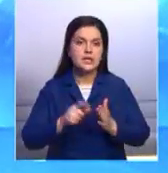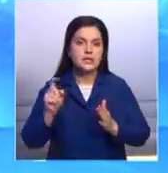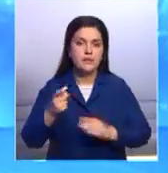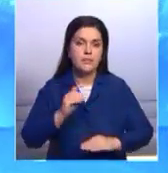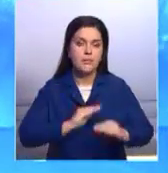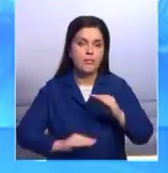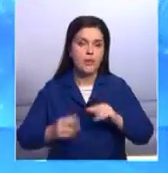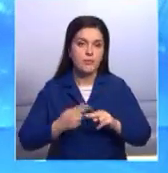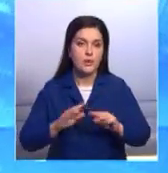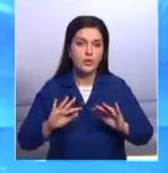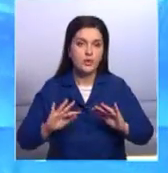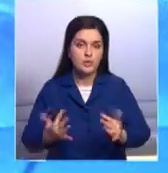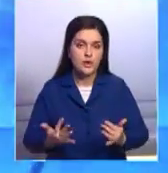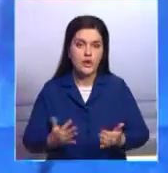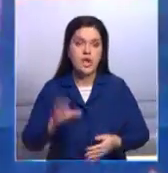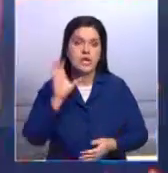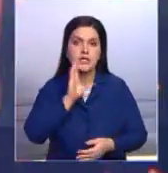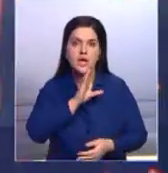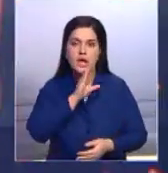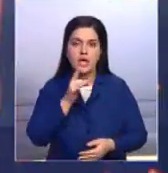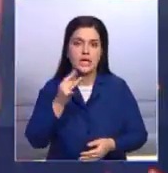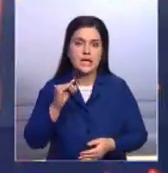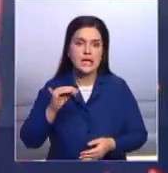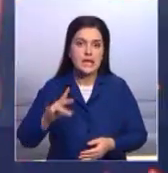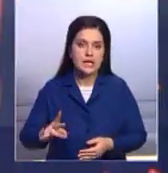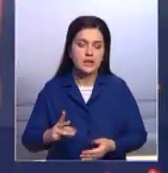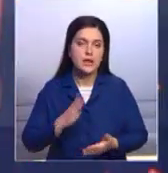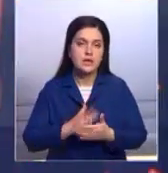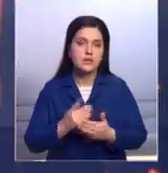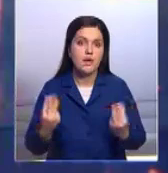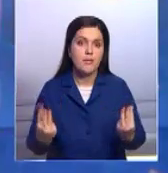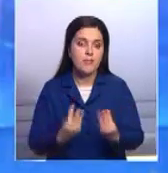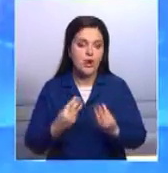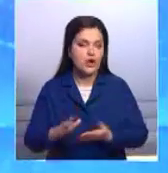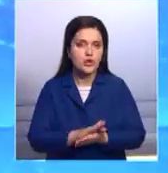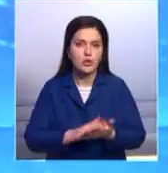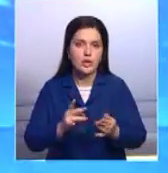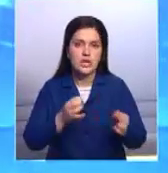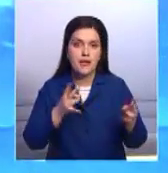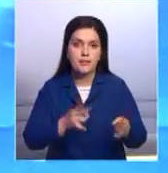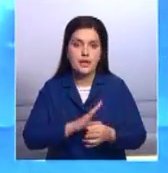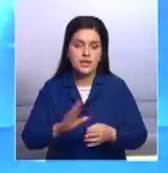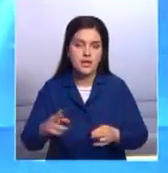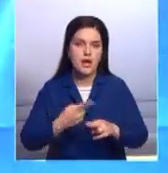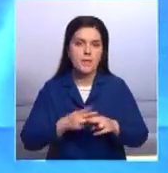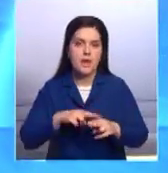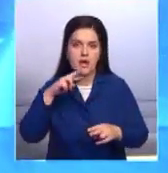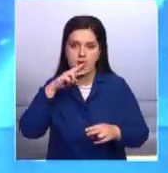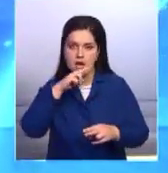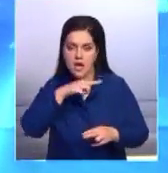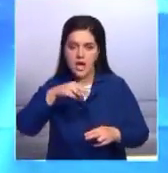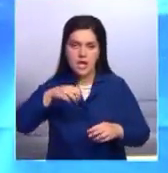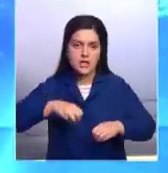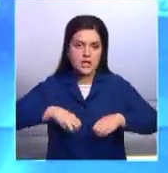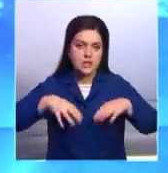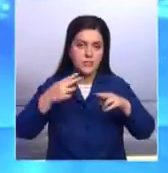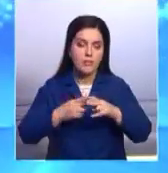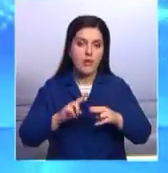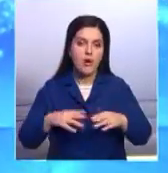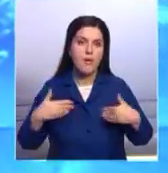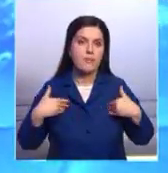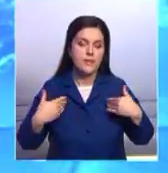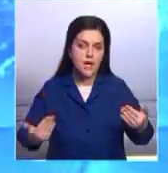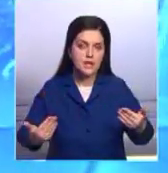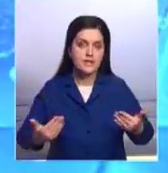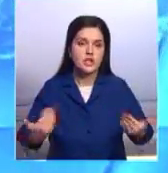продуктов. Инцидент произошел в земле Северной Рейн-Вестфалия. При пожаре никто не пострадал, однако из-за едкого дыма спасатели